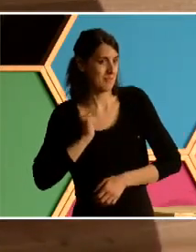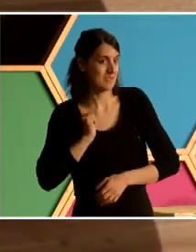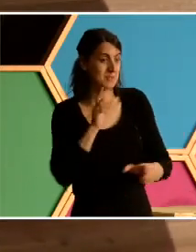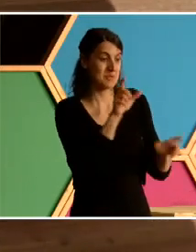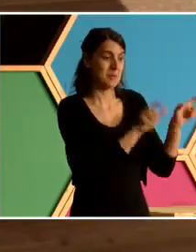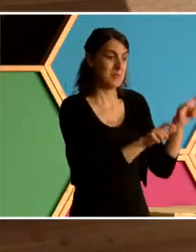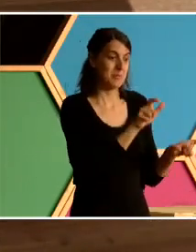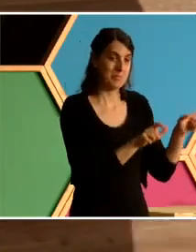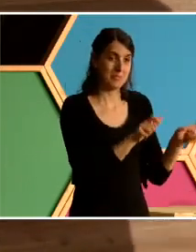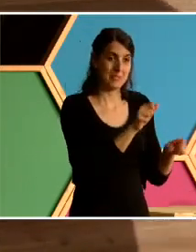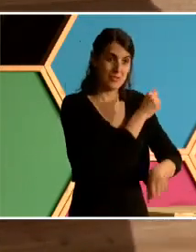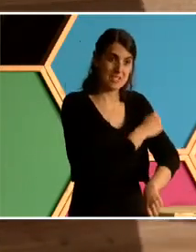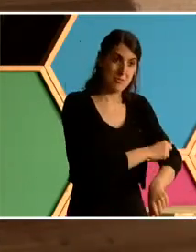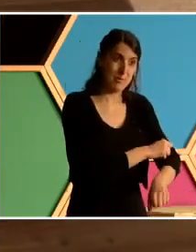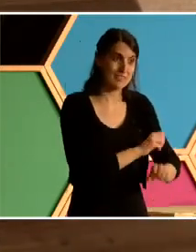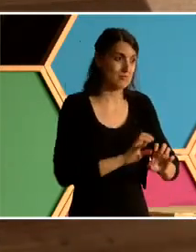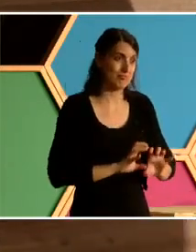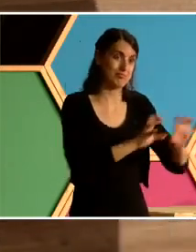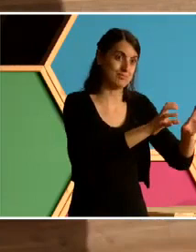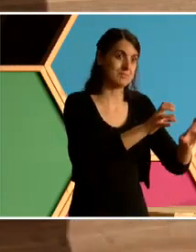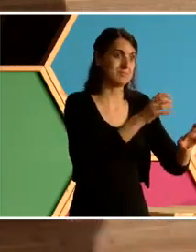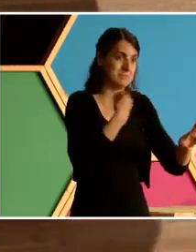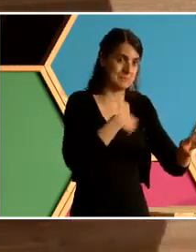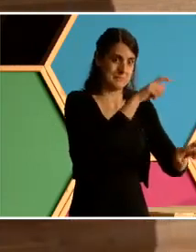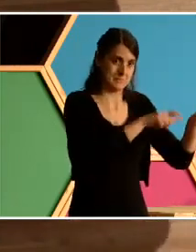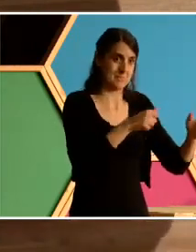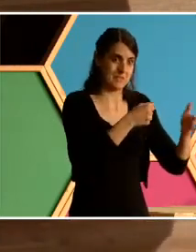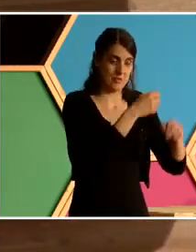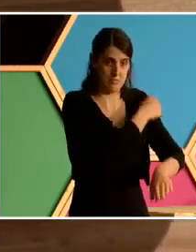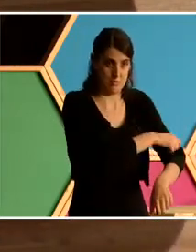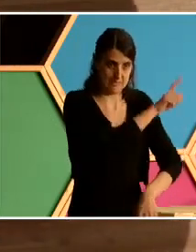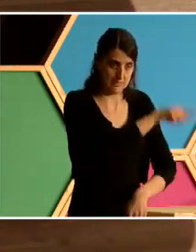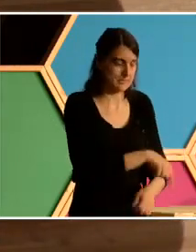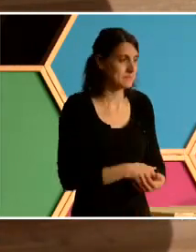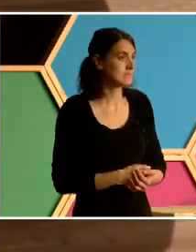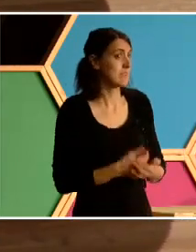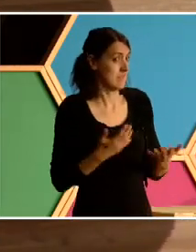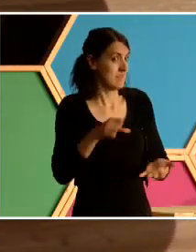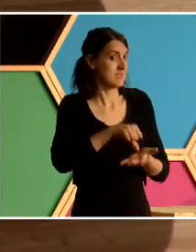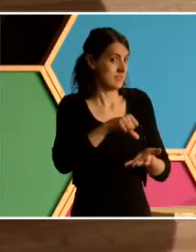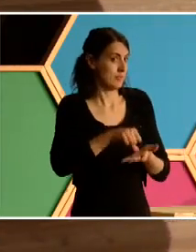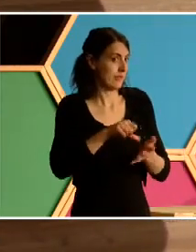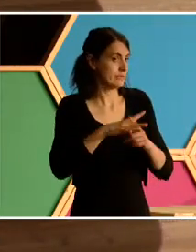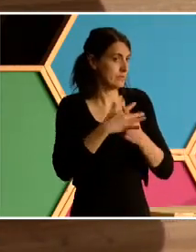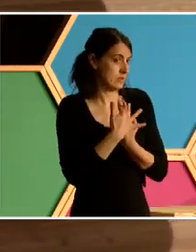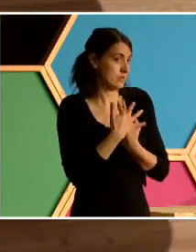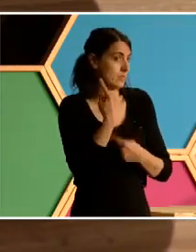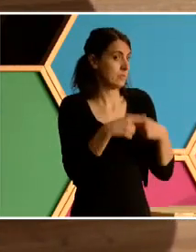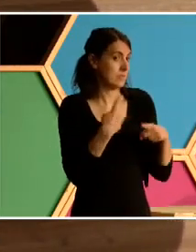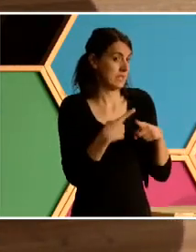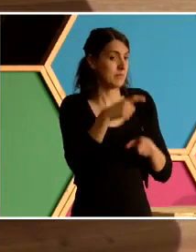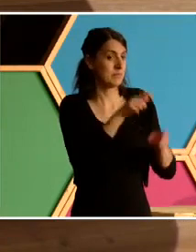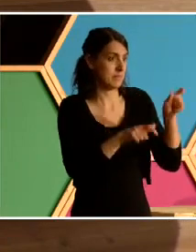els últims. És un element que més a més també es viu a les ciutats, en part perquè també és on hi ha més població i per tant és